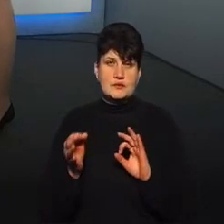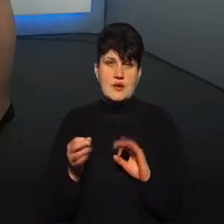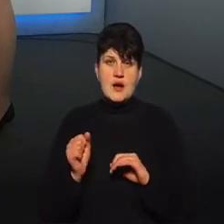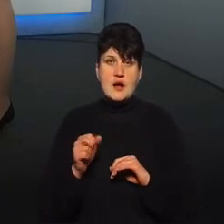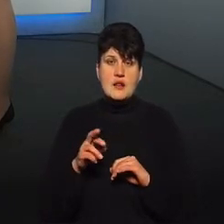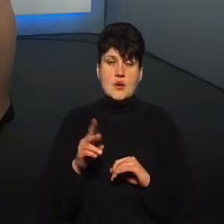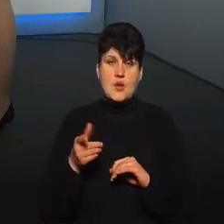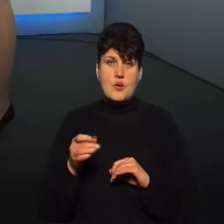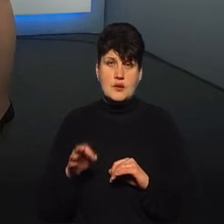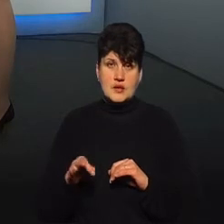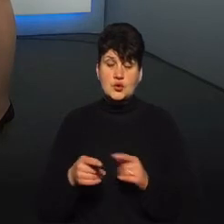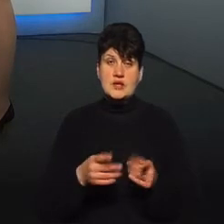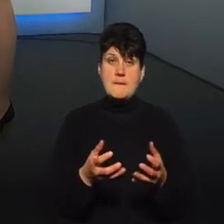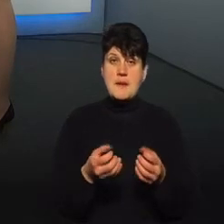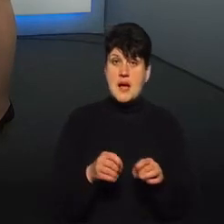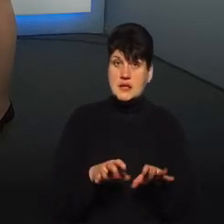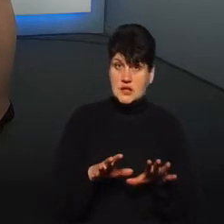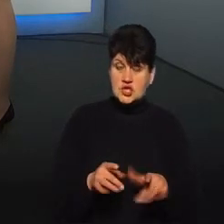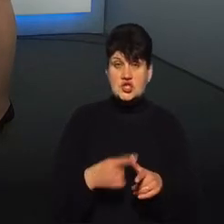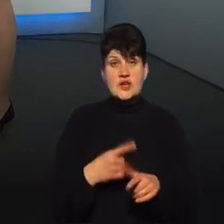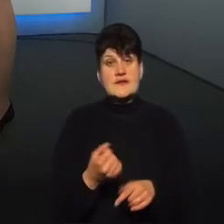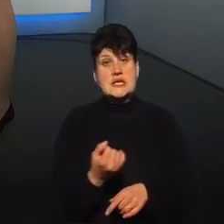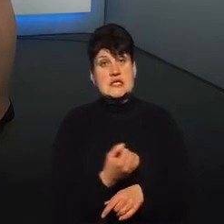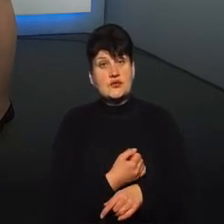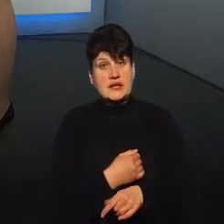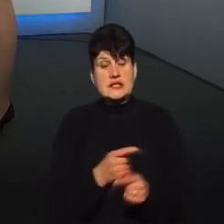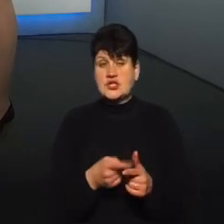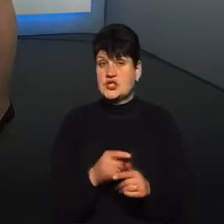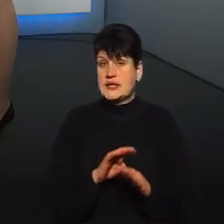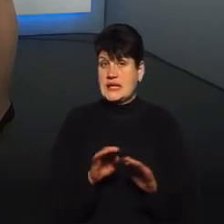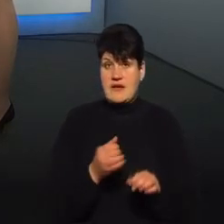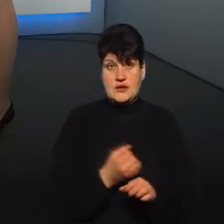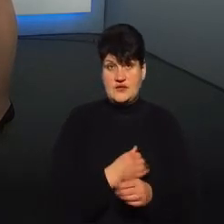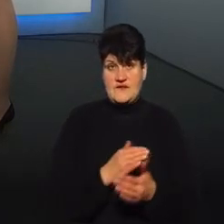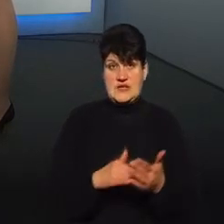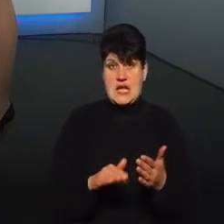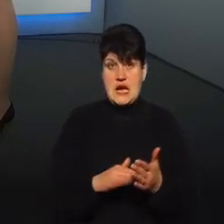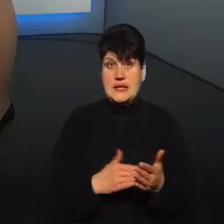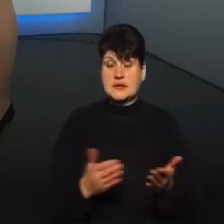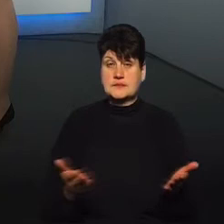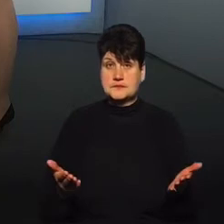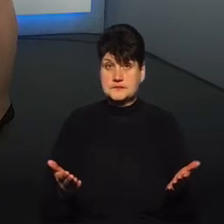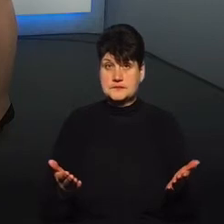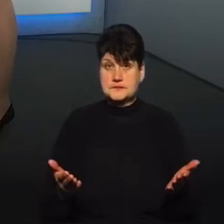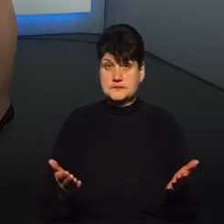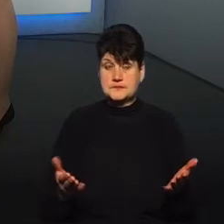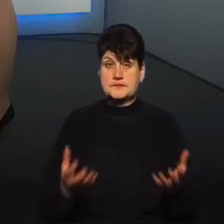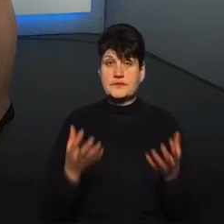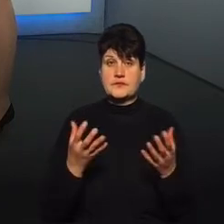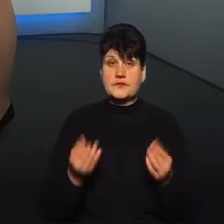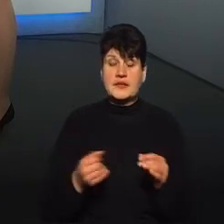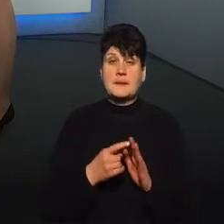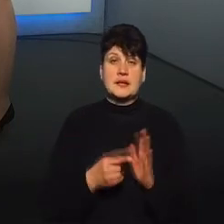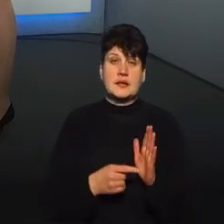приймати рішення, чи вакцинуватись, чи не вакцинуватись взагалі. Ще таке запитання